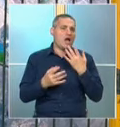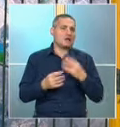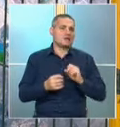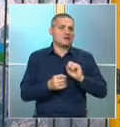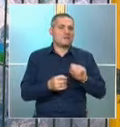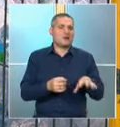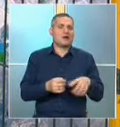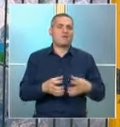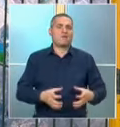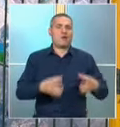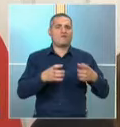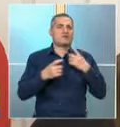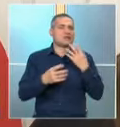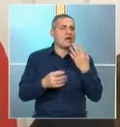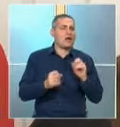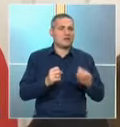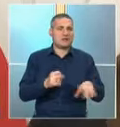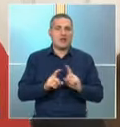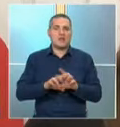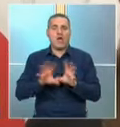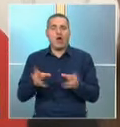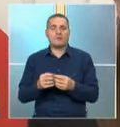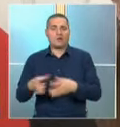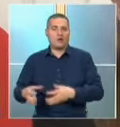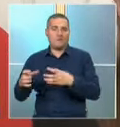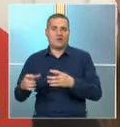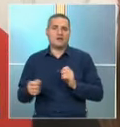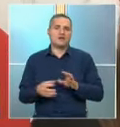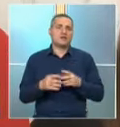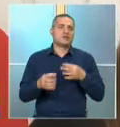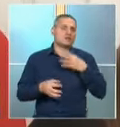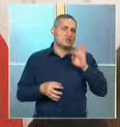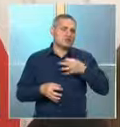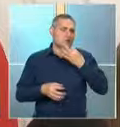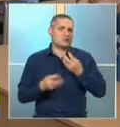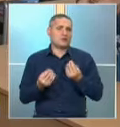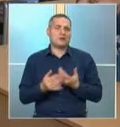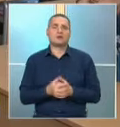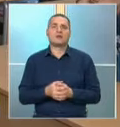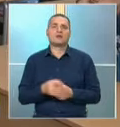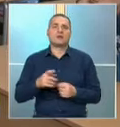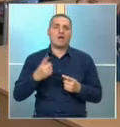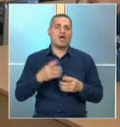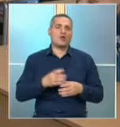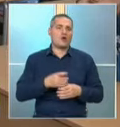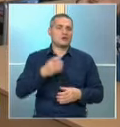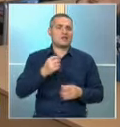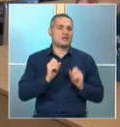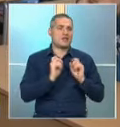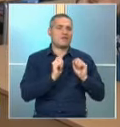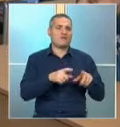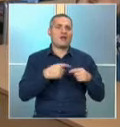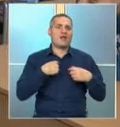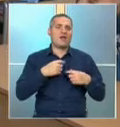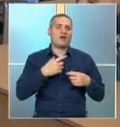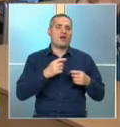ще хвърлиме в кофата за хартия, нали, не в общата. Така че ще се случат нещата, сигурна съм. Дори едно шише да се хвърли днес от мен